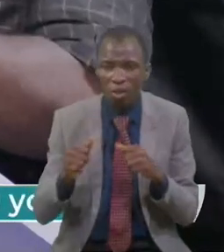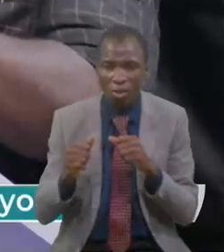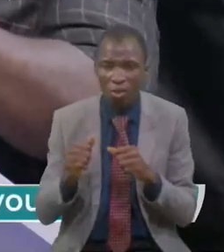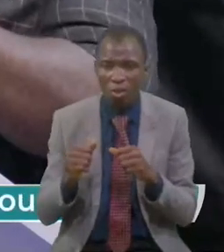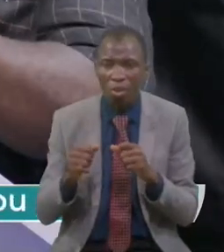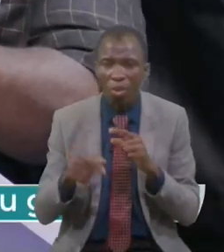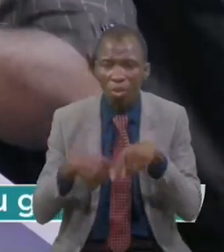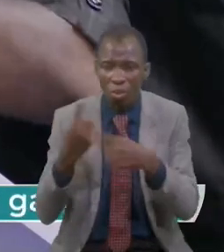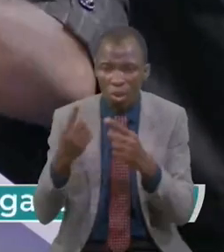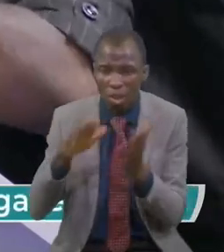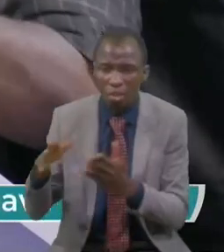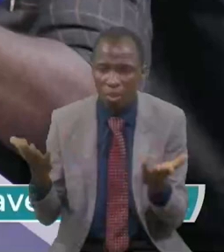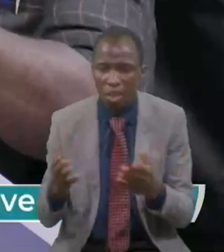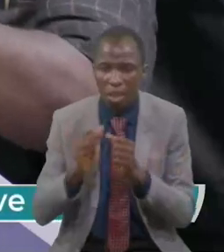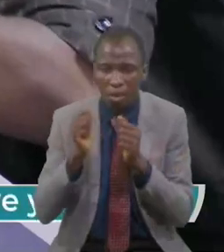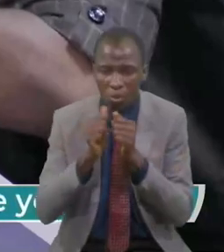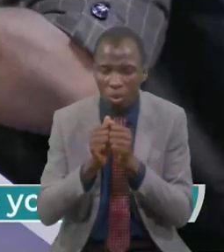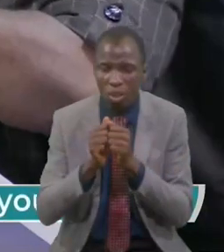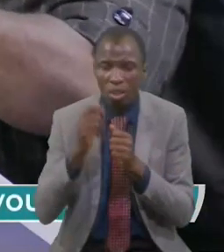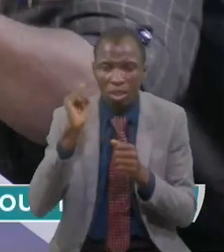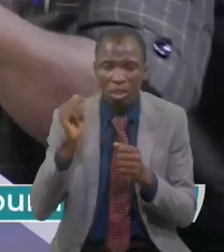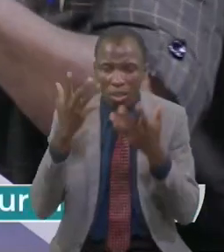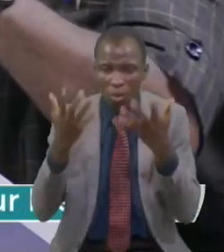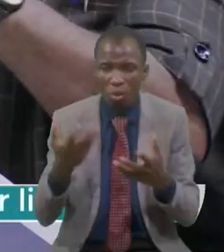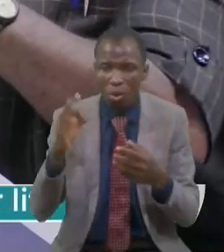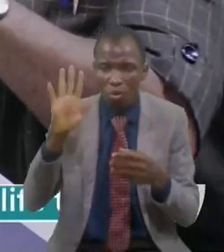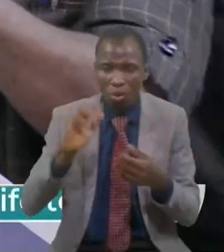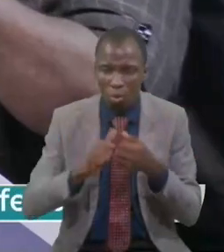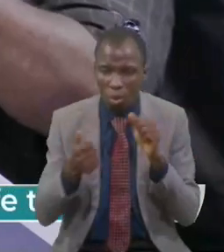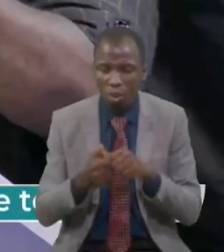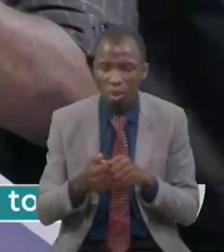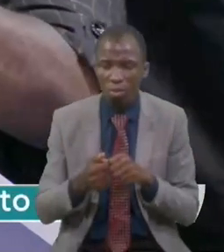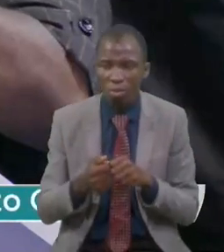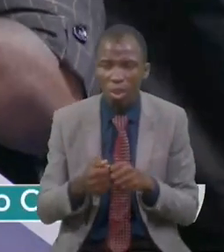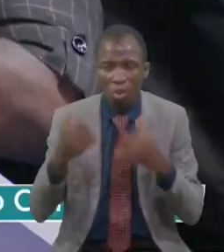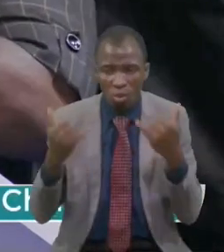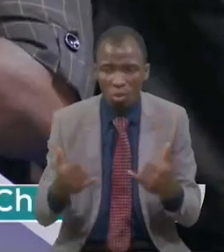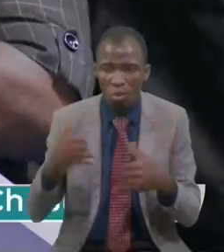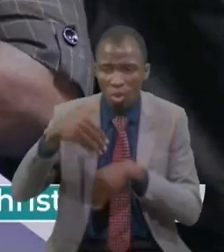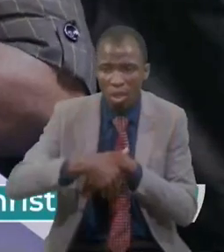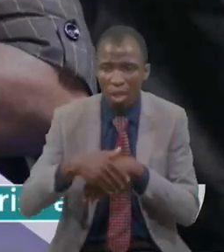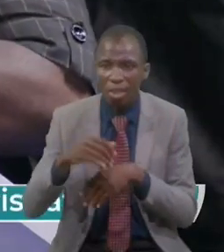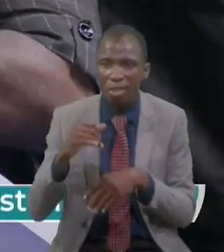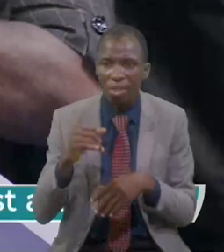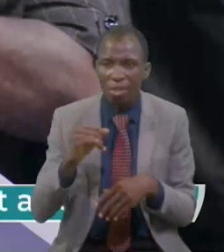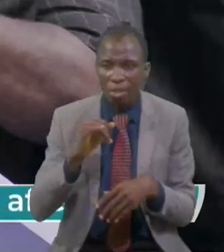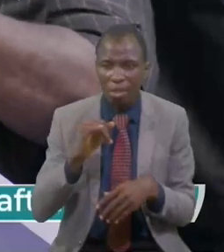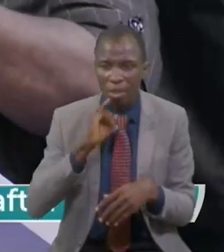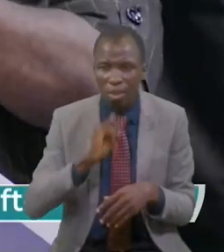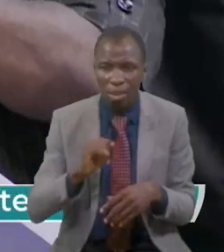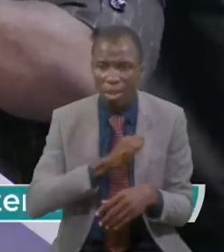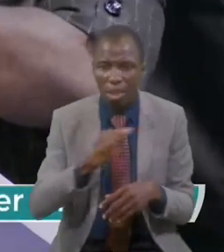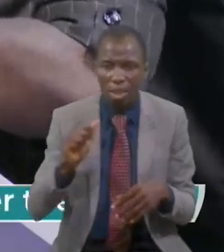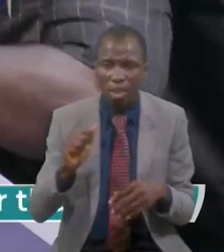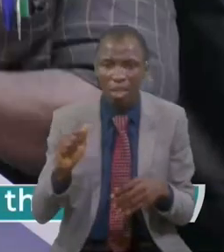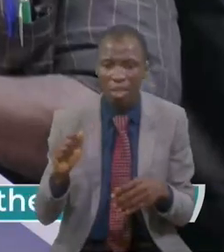prier le Seigneur vous ne pouvez pas quitter ici avec vos problèmes tout problème prendra sa fin ce jour c'est la